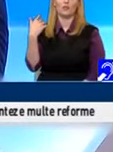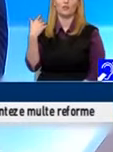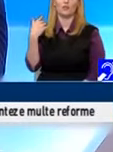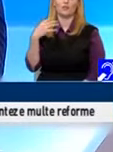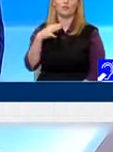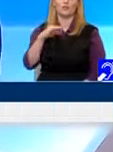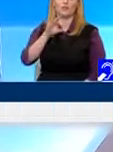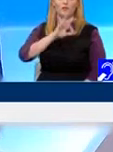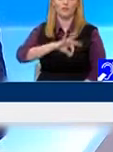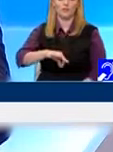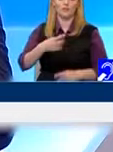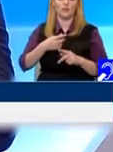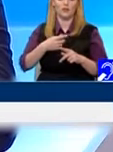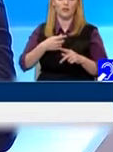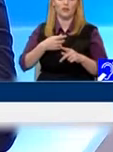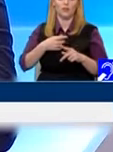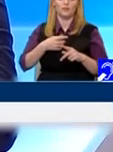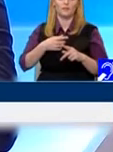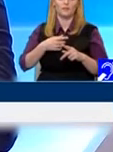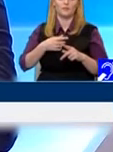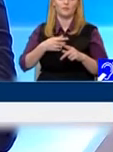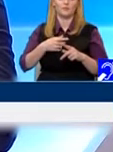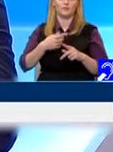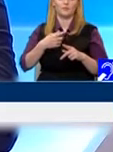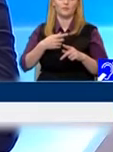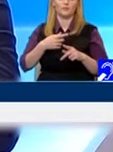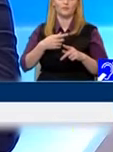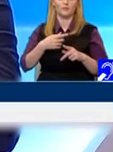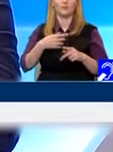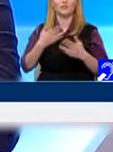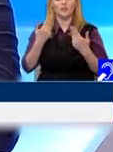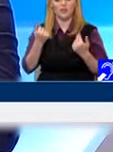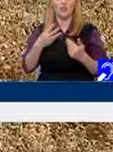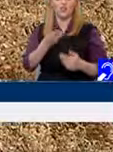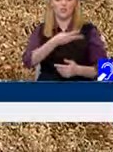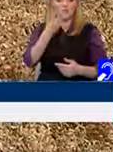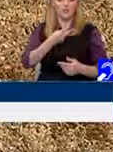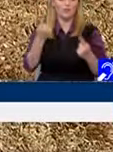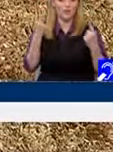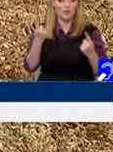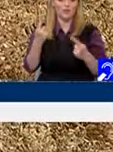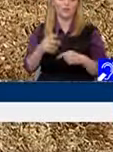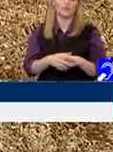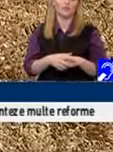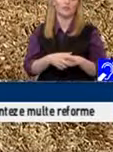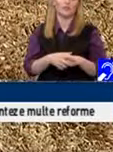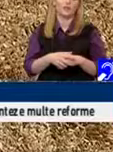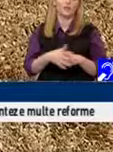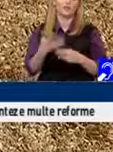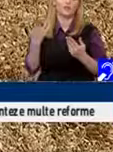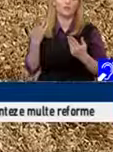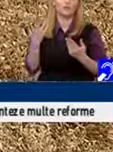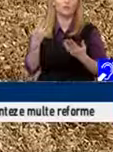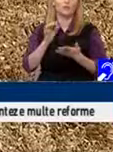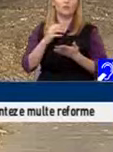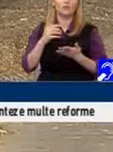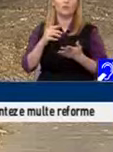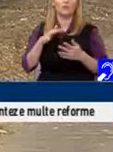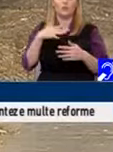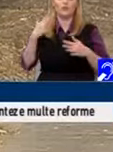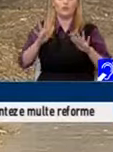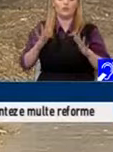utilizate pentru a invoca anumite dorințe de a impune prohibiții pentru import, lucru care s-a